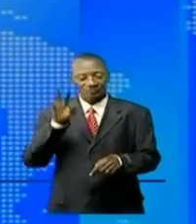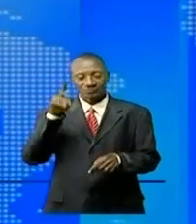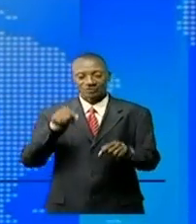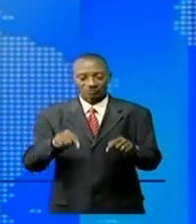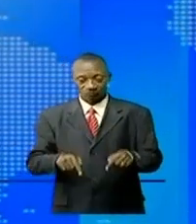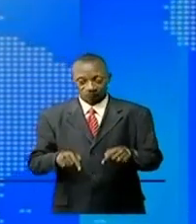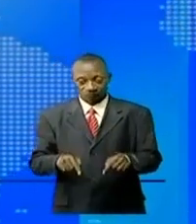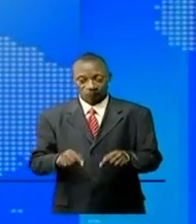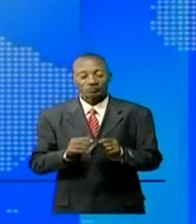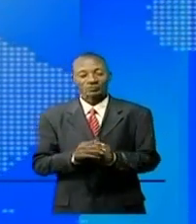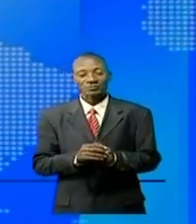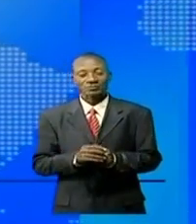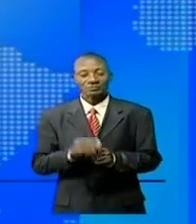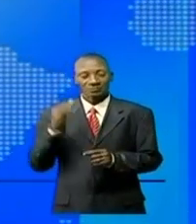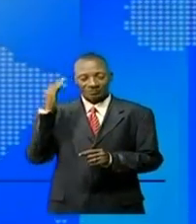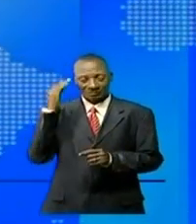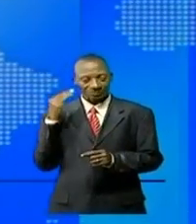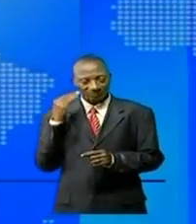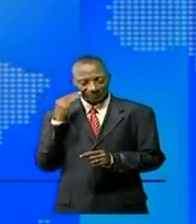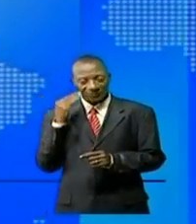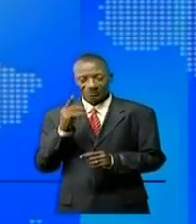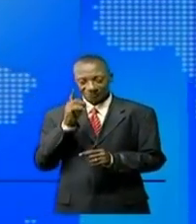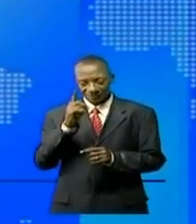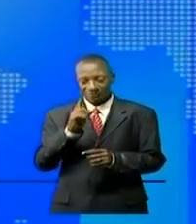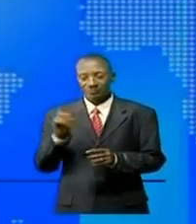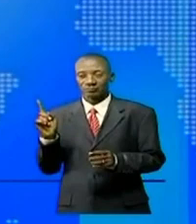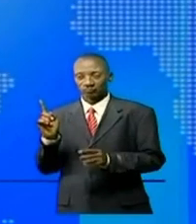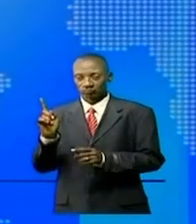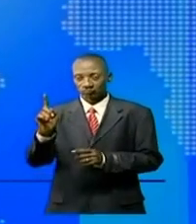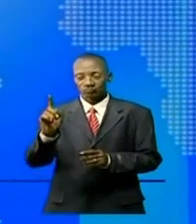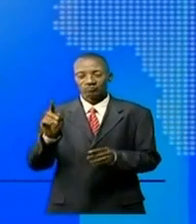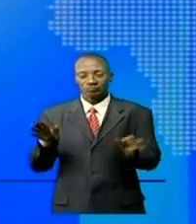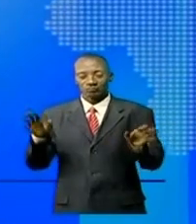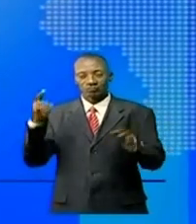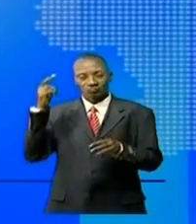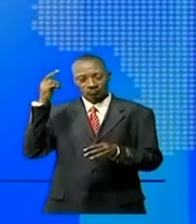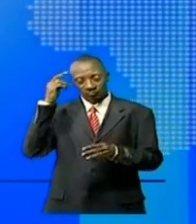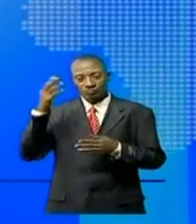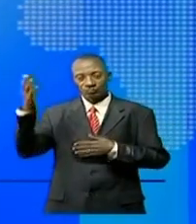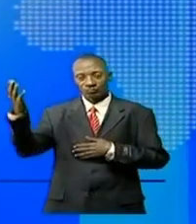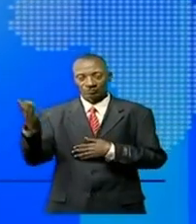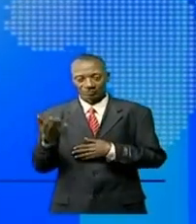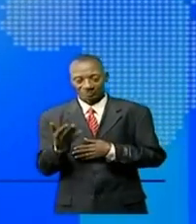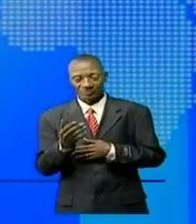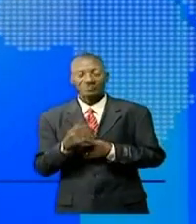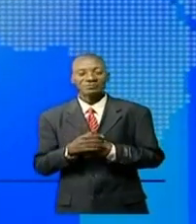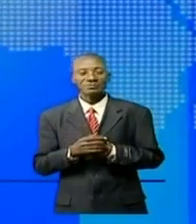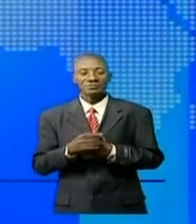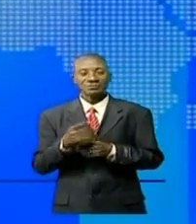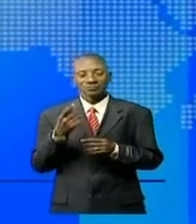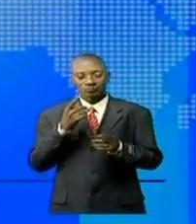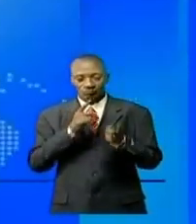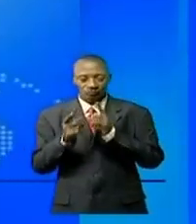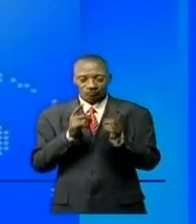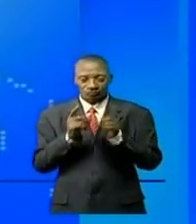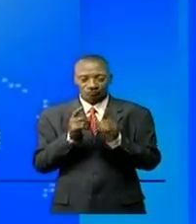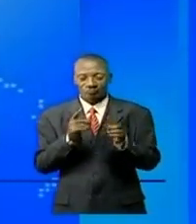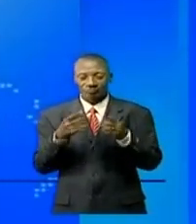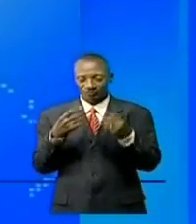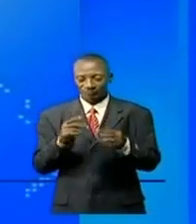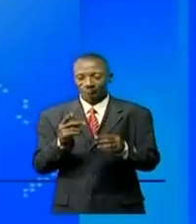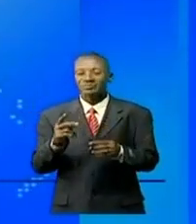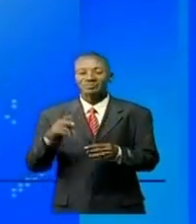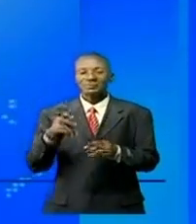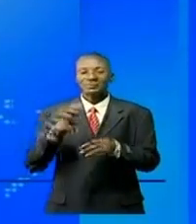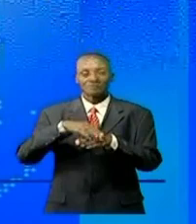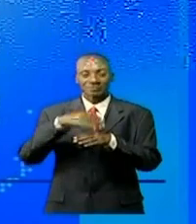par le ministre de l'intégration régionale, Didier Mazengo. La visite du président gambien vient une fois de plus